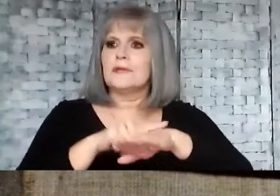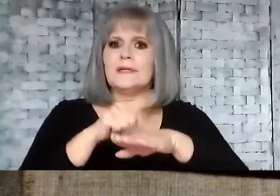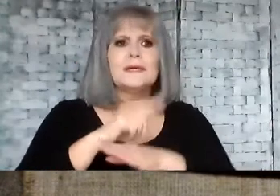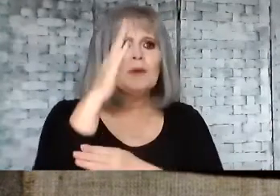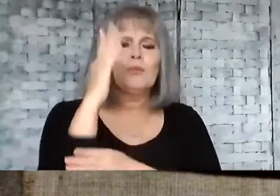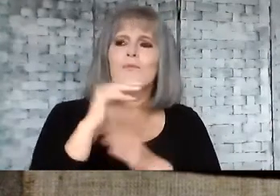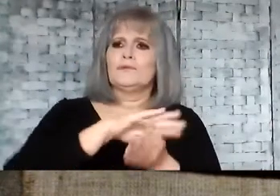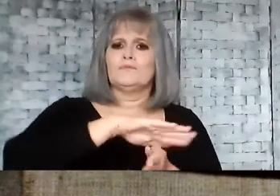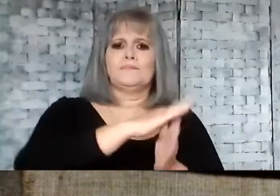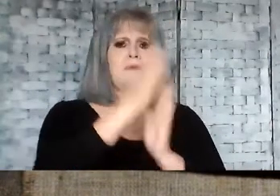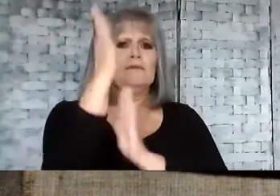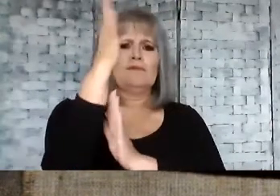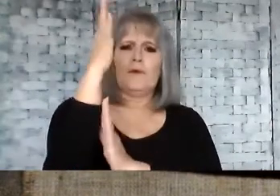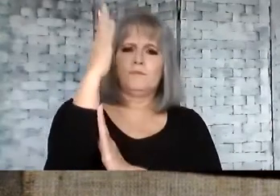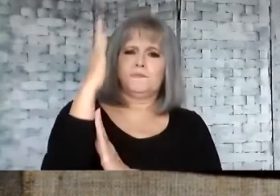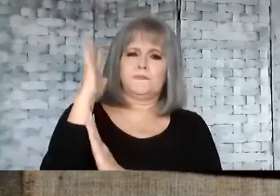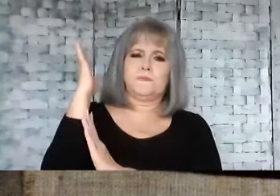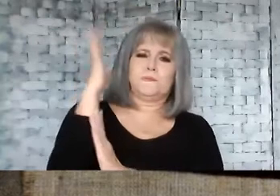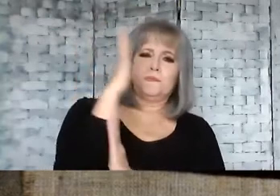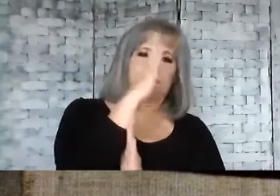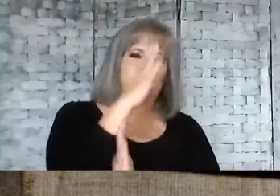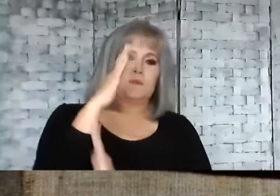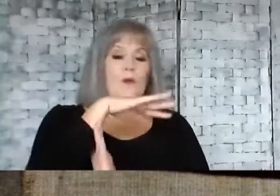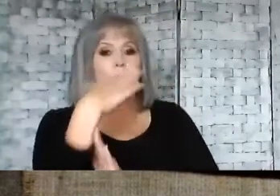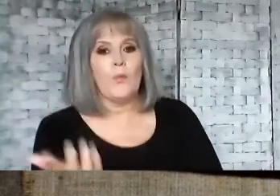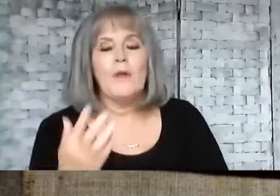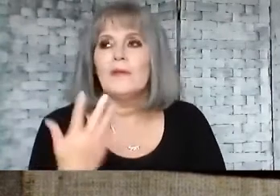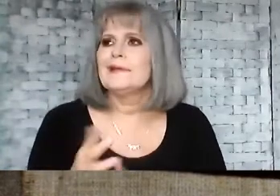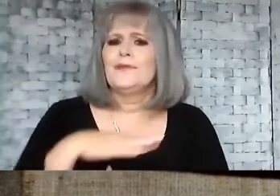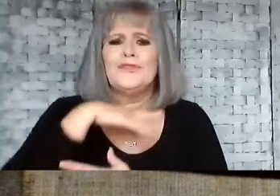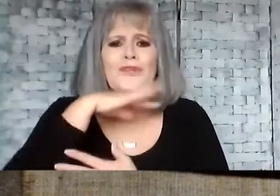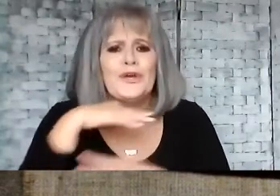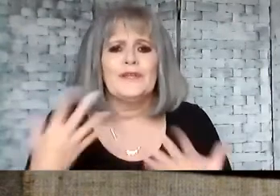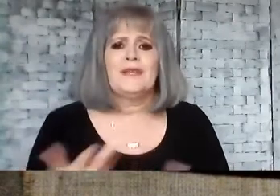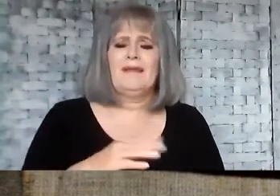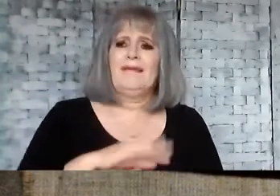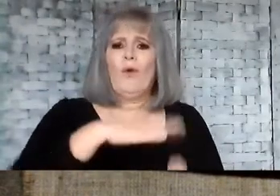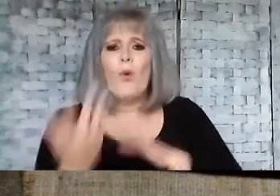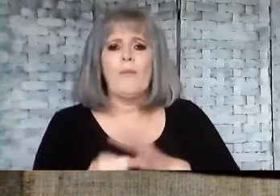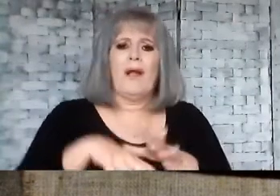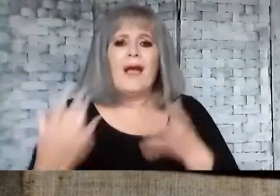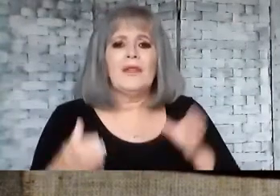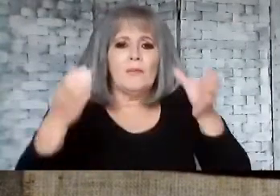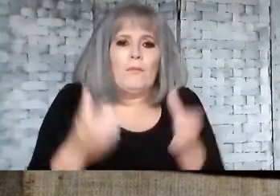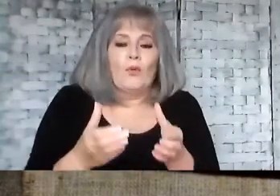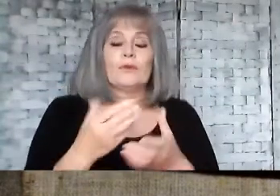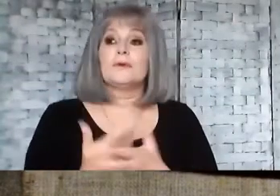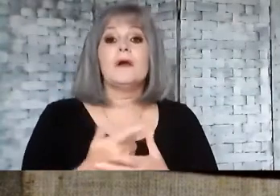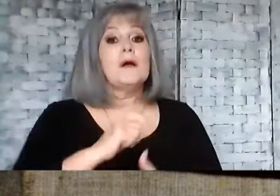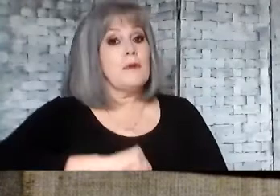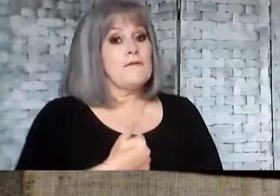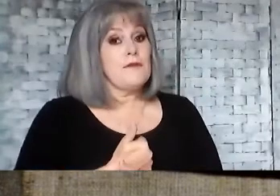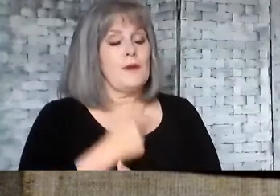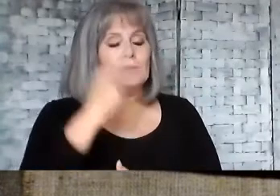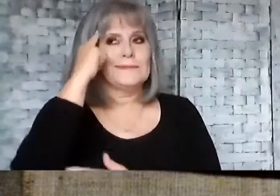tyd, het hierdie boompies elke keer omgeval en dan is dit 'n vreselike lawaai en is 'n baie vuil bedryf en Ricolette kry toe die breingolf